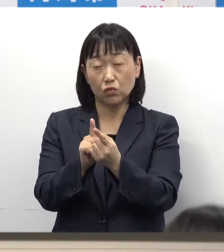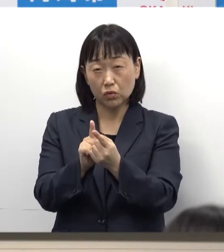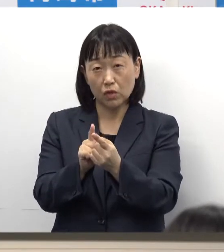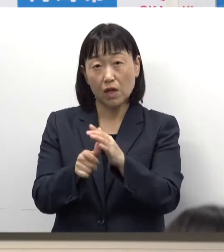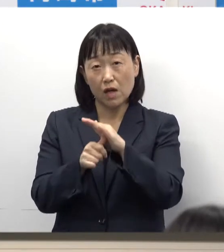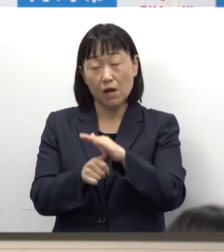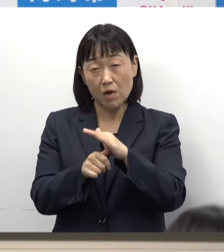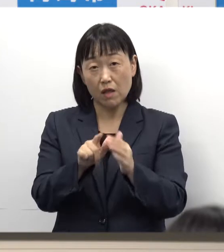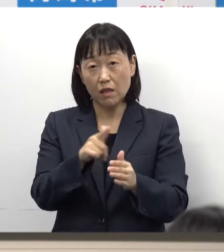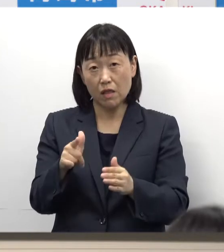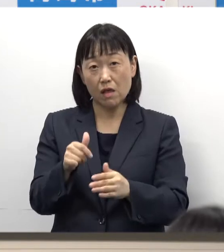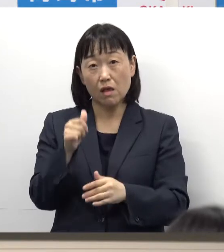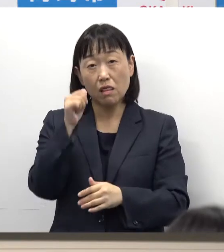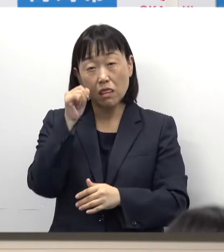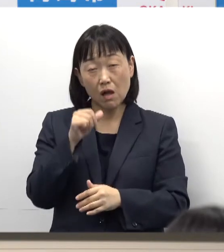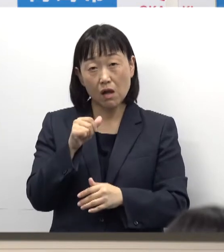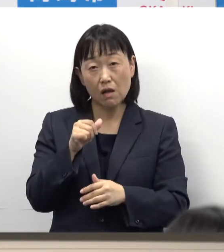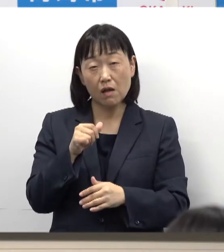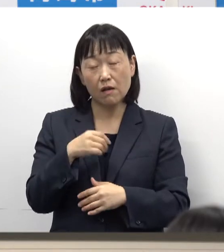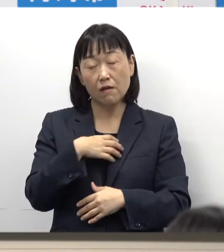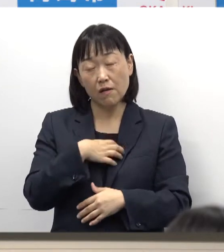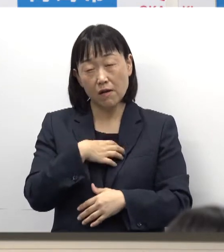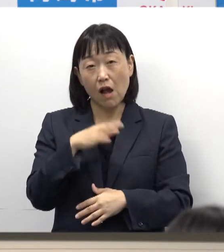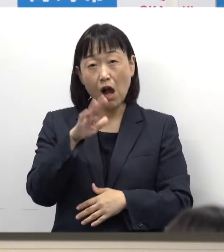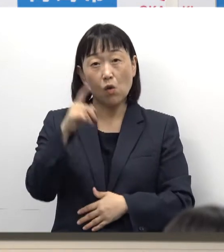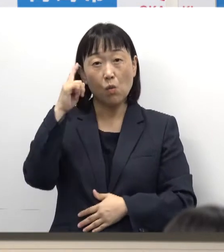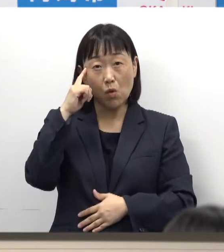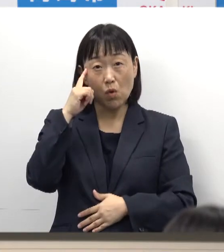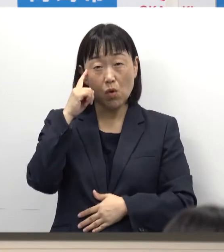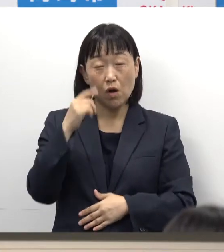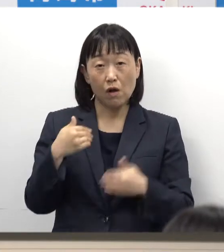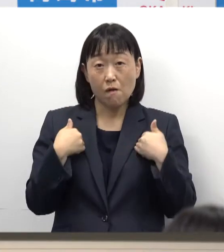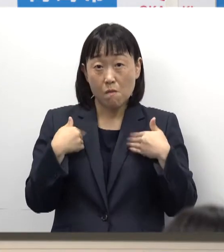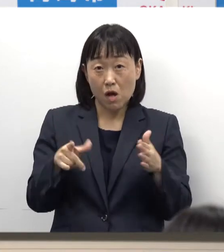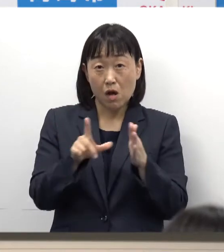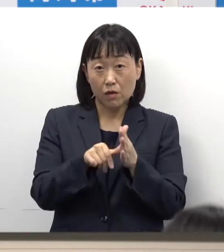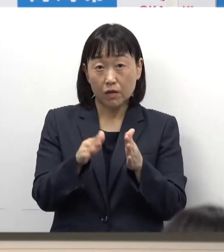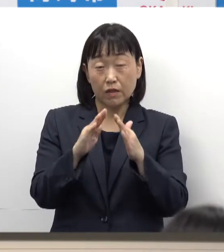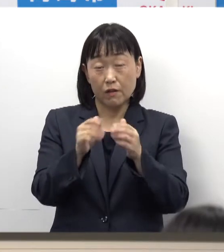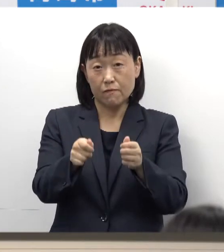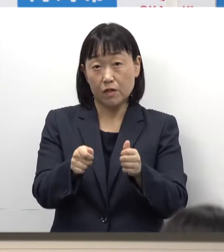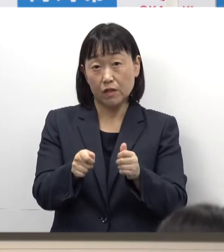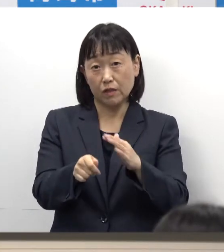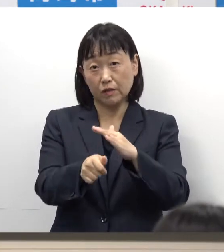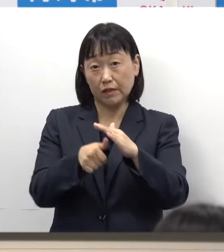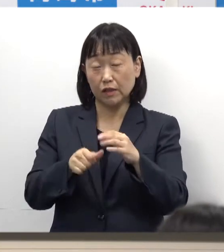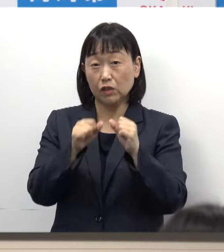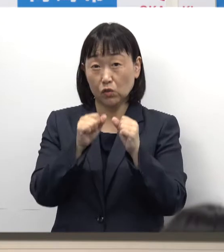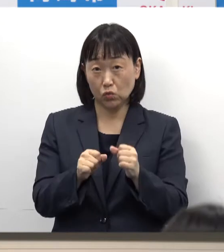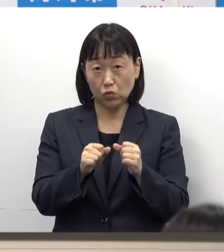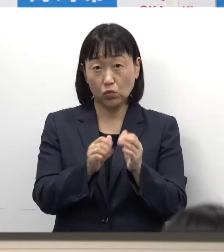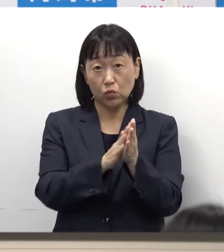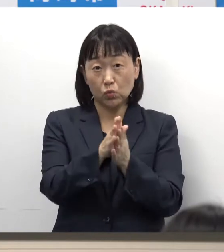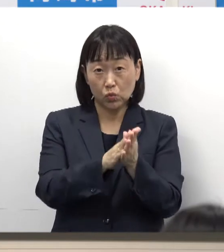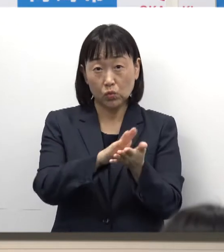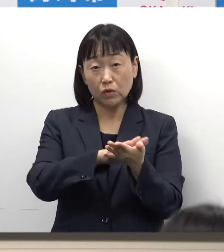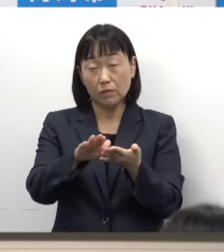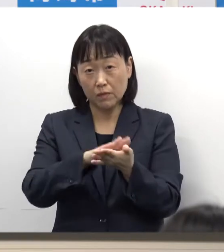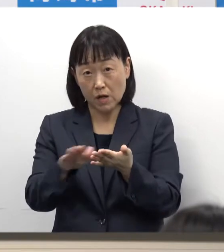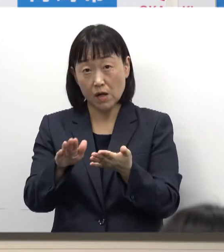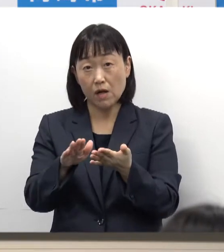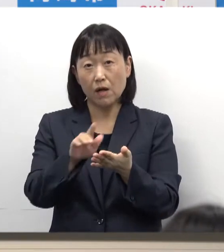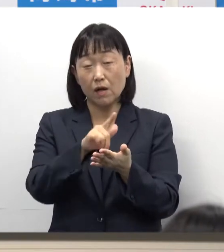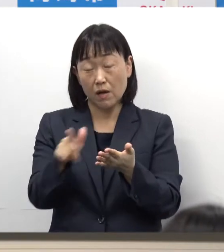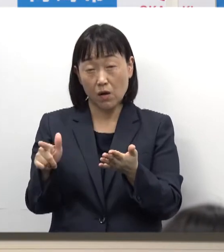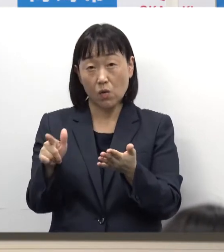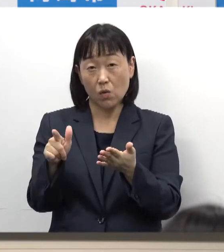おられる方も多いかと思いますが不要不急の外出宿やマスクの正しい着用米だ体日の消毒3蜜の回避